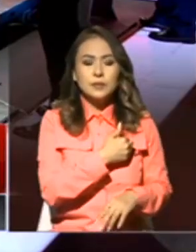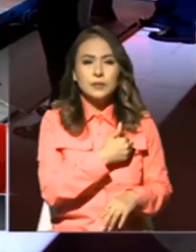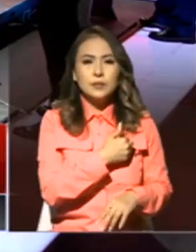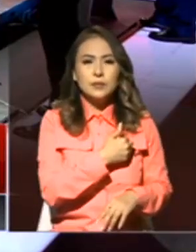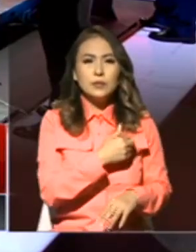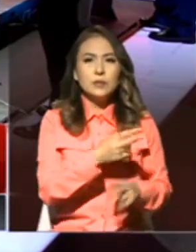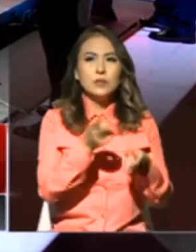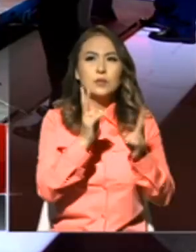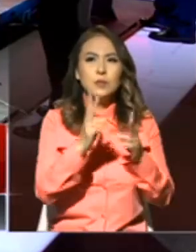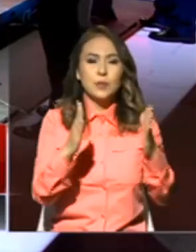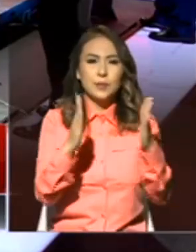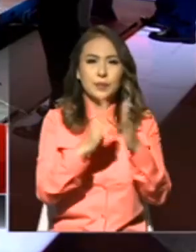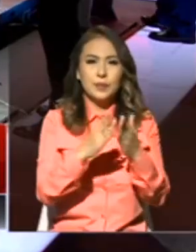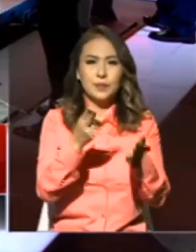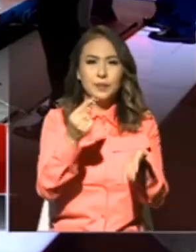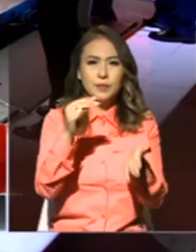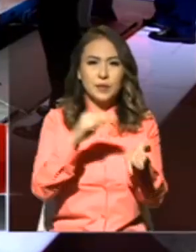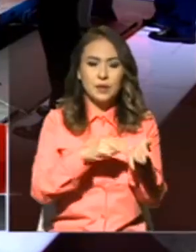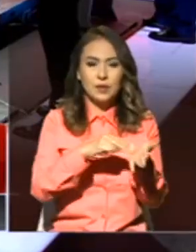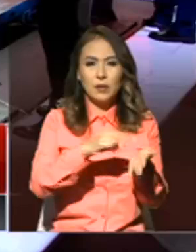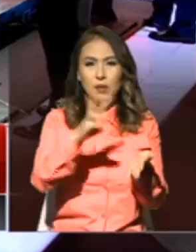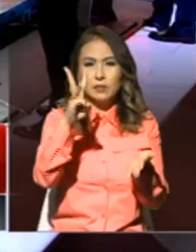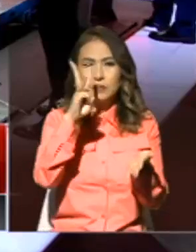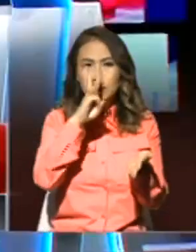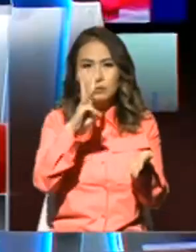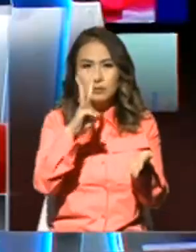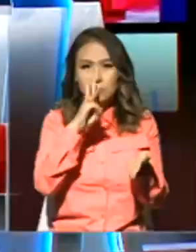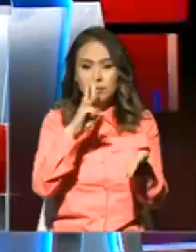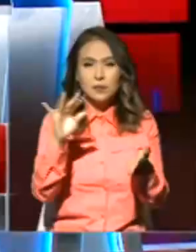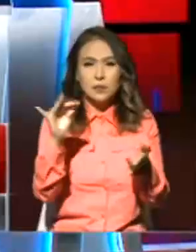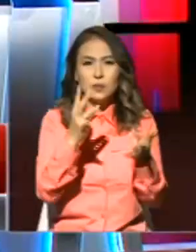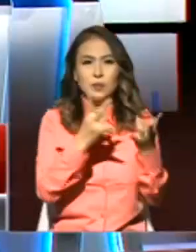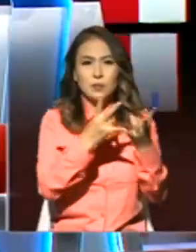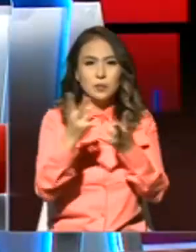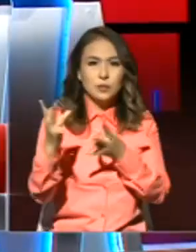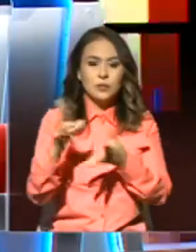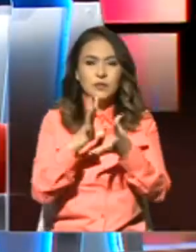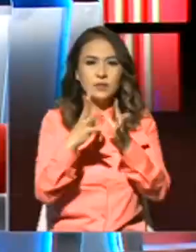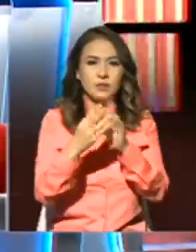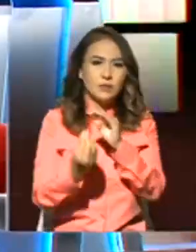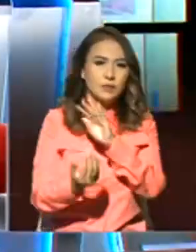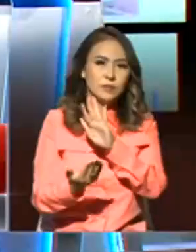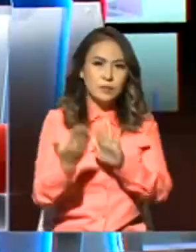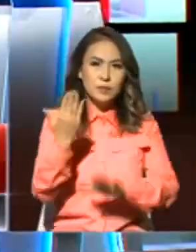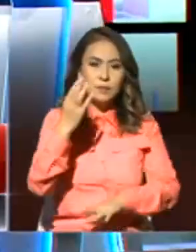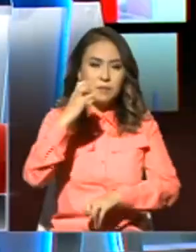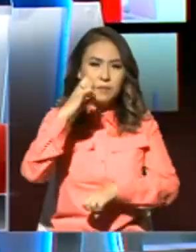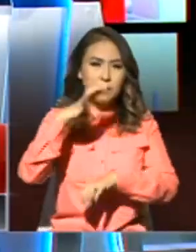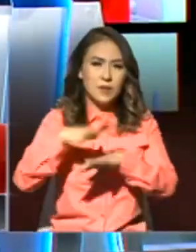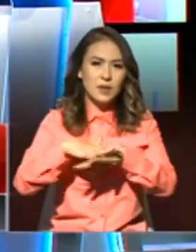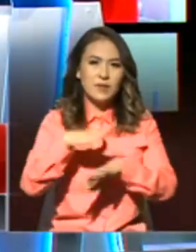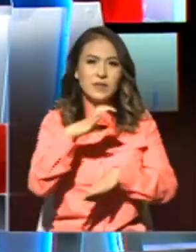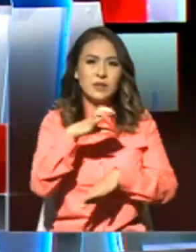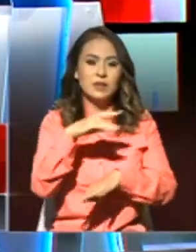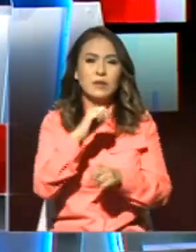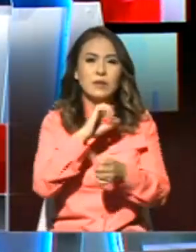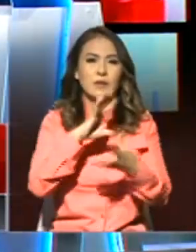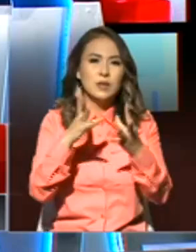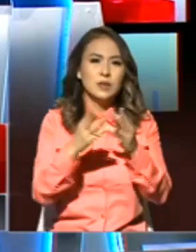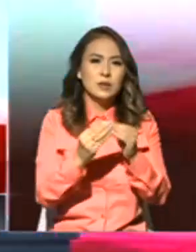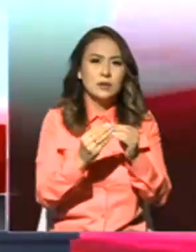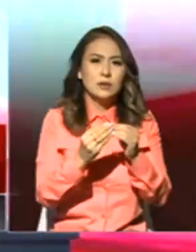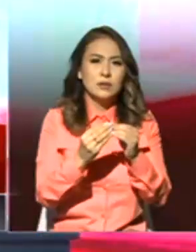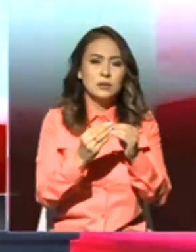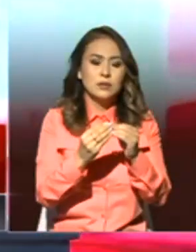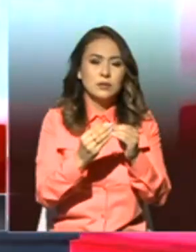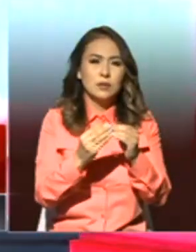Бірақ тұрғын үй бағасы халықтың табысынан, қажеттілік халықтың өсімінен, банк ставкалары инфляциядан әлдеқайда